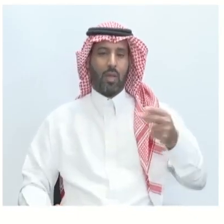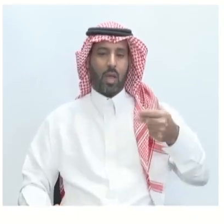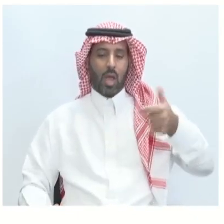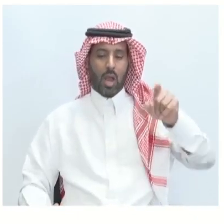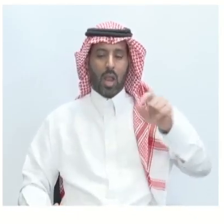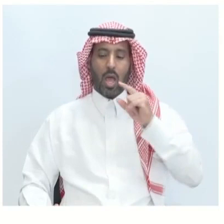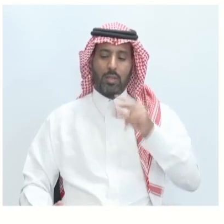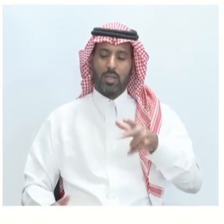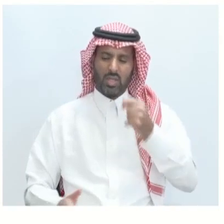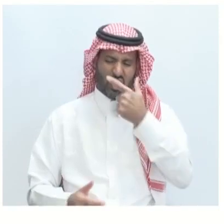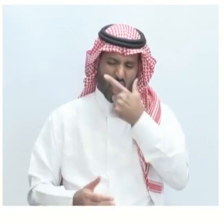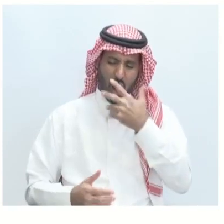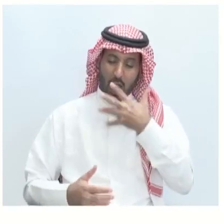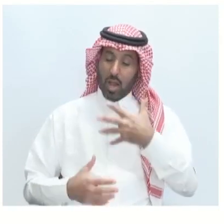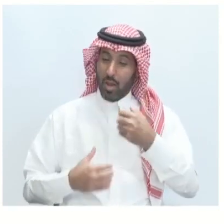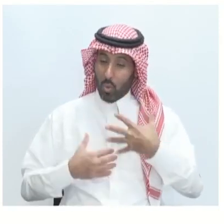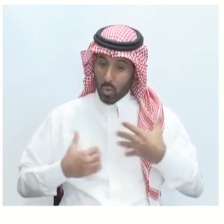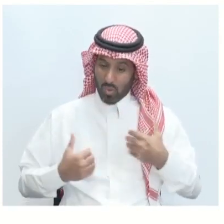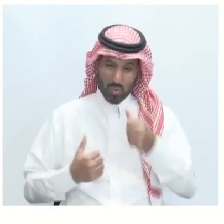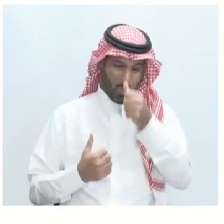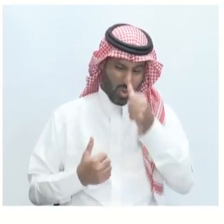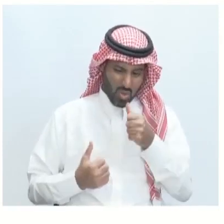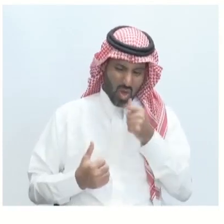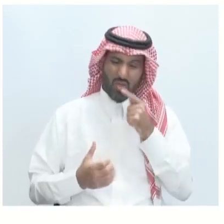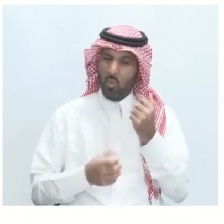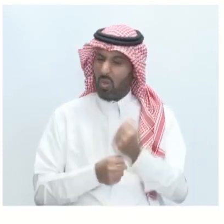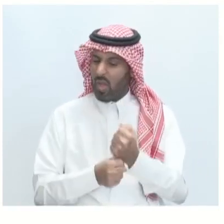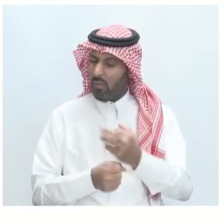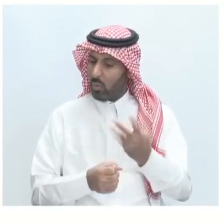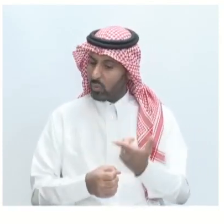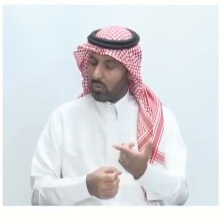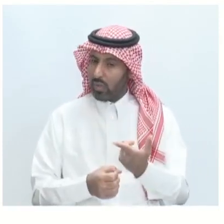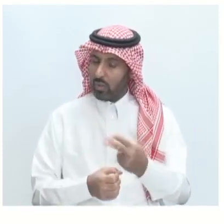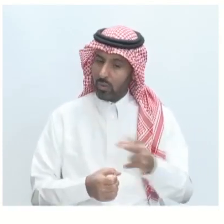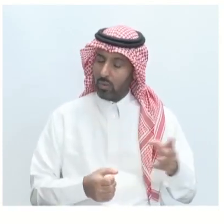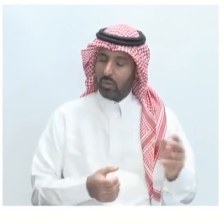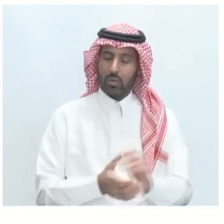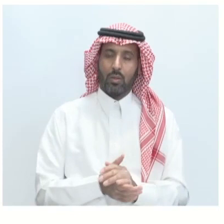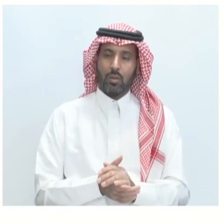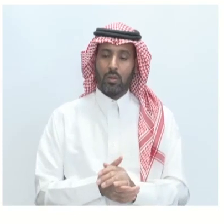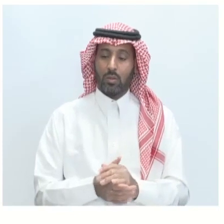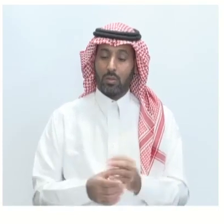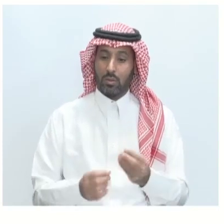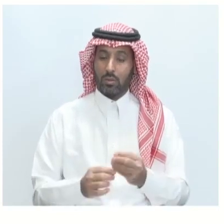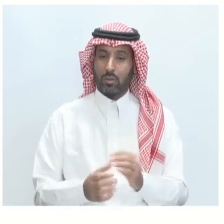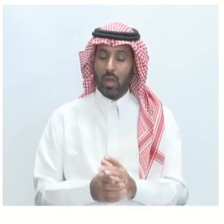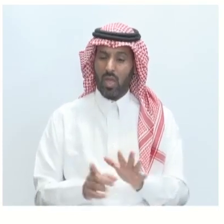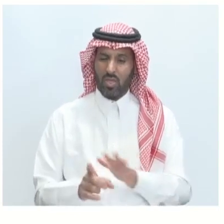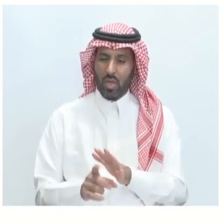او ان لهذه الانفعالات تؤدي وظائف مختلفه وتترك ايضا